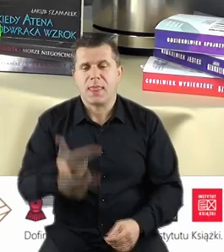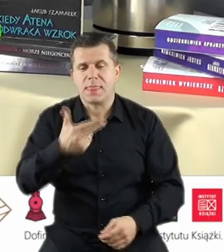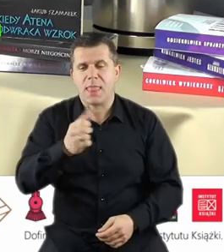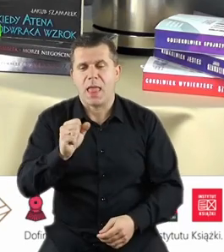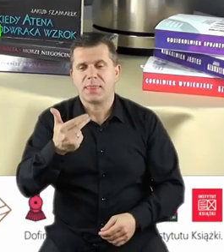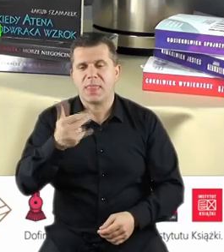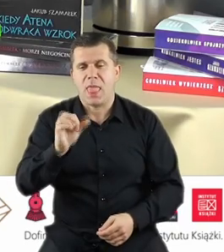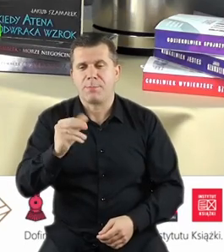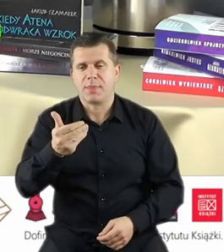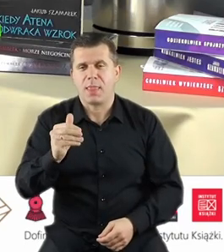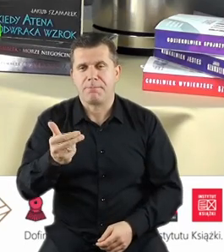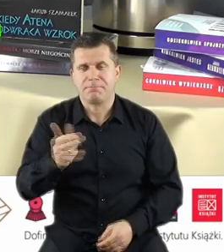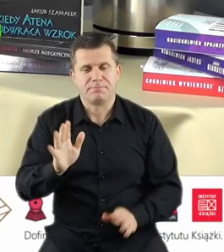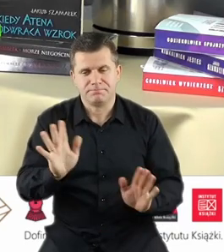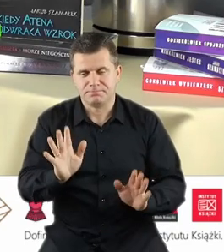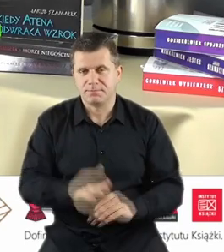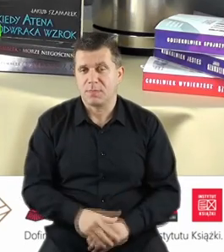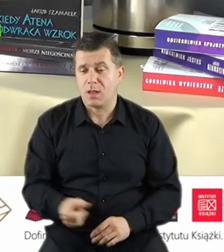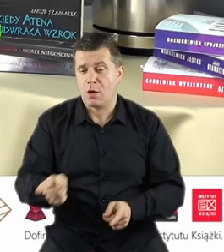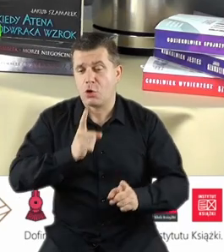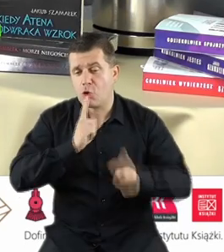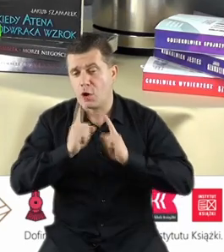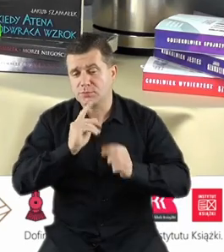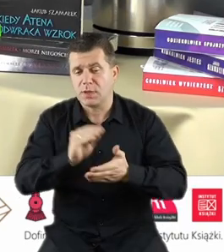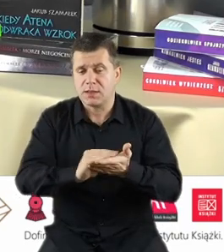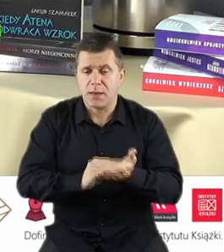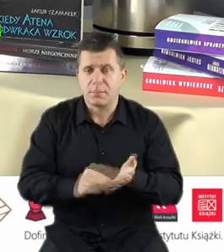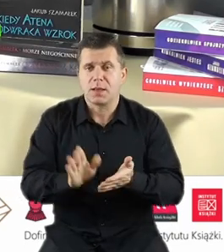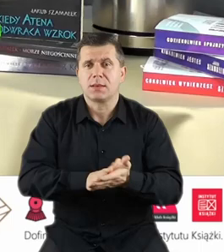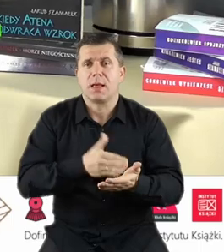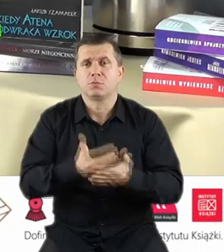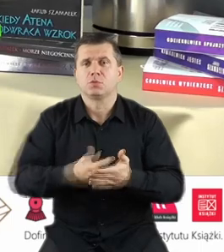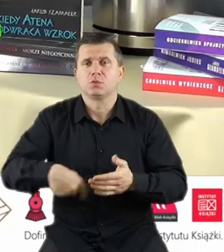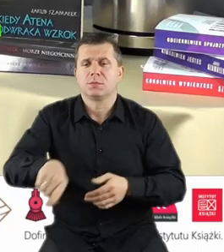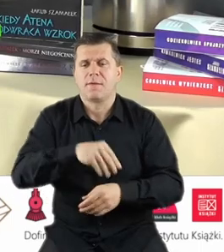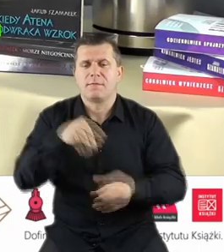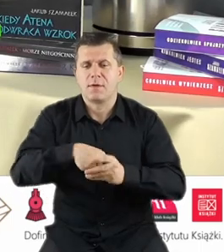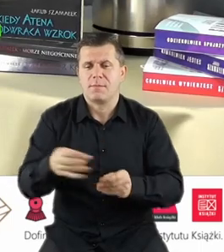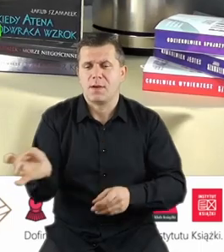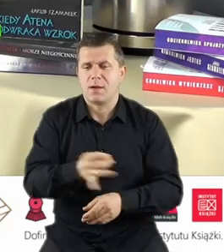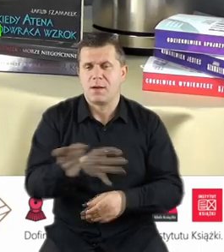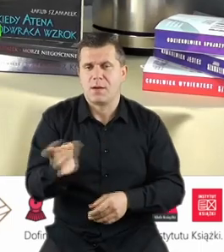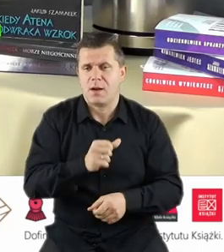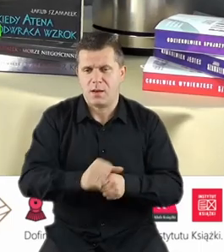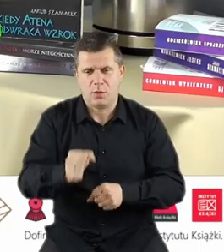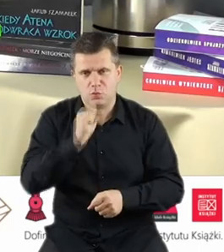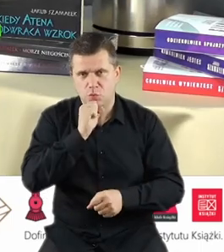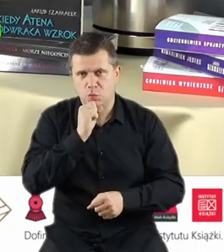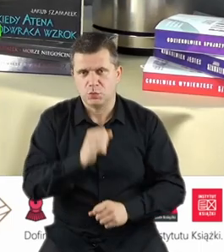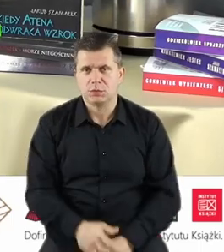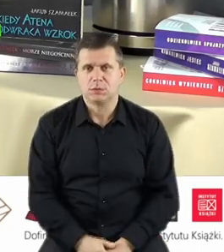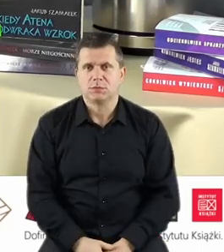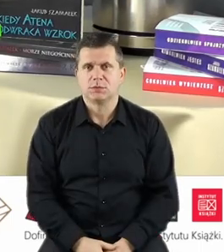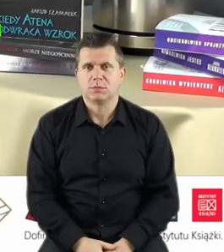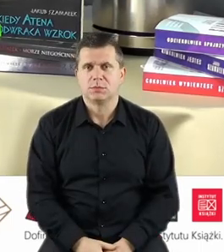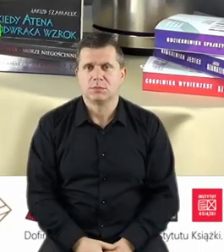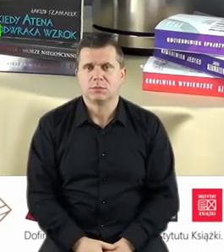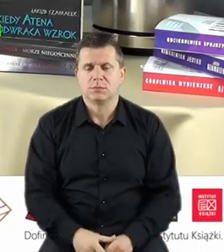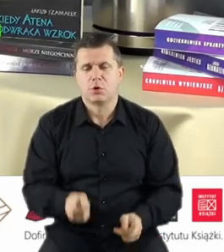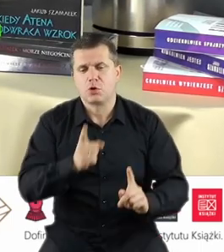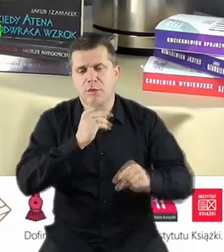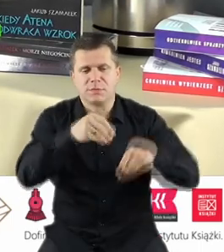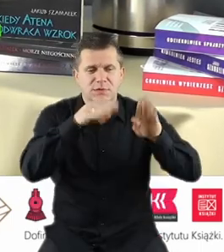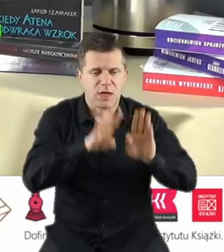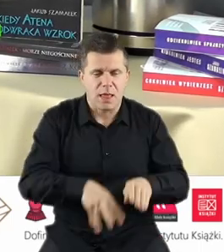Natomiast, żeby napisać taką rozmowę, jakich na przykład w naszych grach jest sporo, czyli jakieś rozmowę ze sklepikarzem czy z